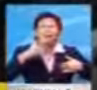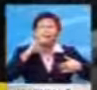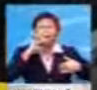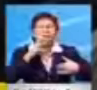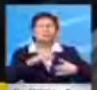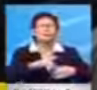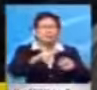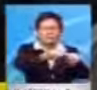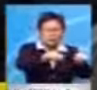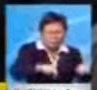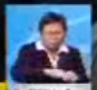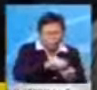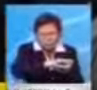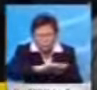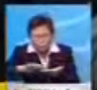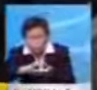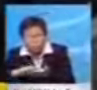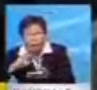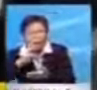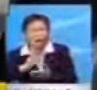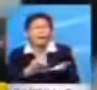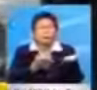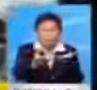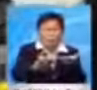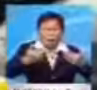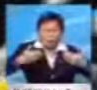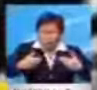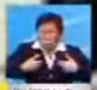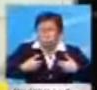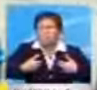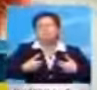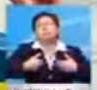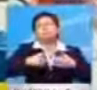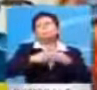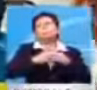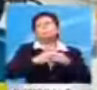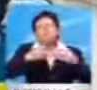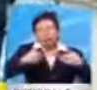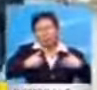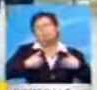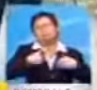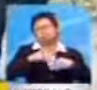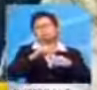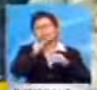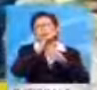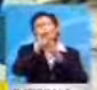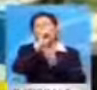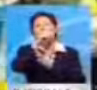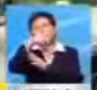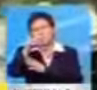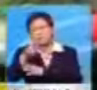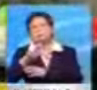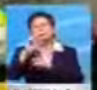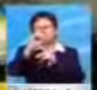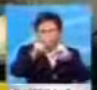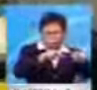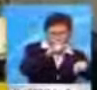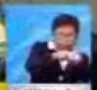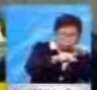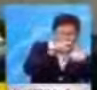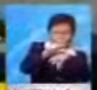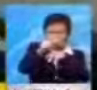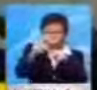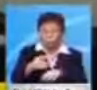laji-laji rawatan air yang menyediakan perkhidmatan di kawasan tersebut beroperasi sepenuhnya situasinya dipantau dan pengguna akan